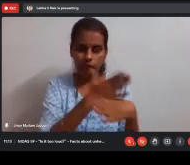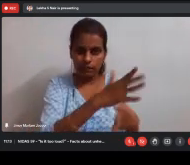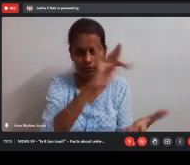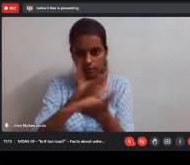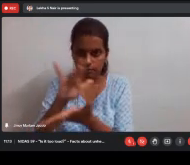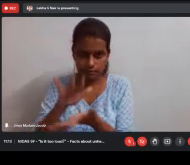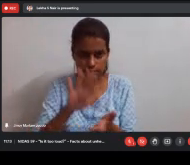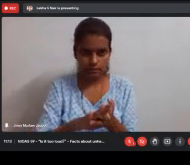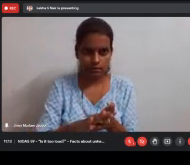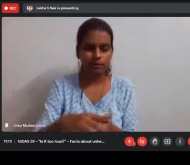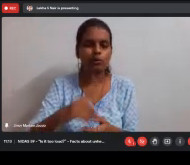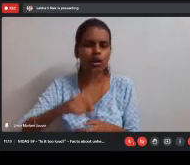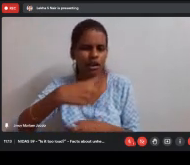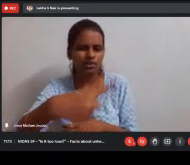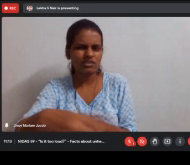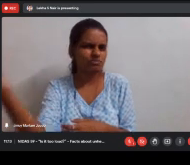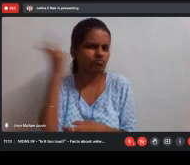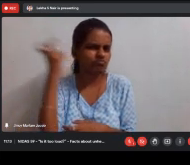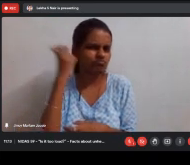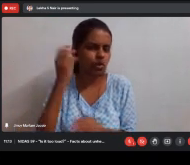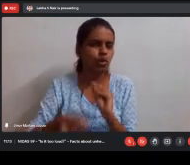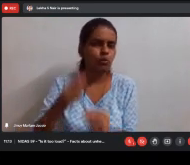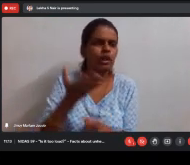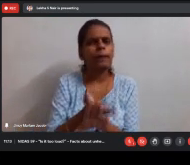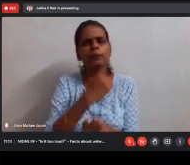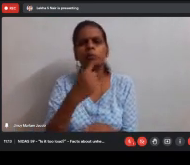ചെല്ലുമ്പോൾ പഴകുമ്പോൾ അതിന്റെ തീവ്രത കൂടി വരുന്നു.